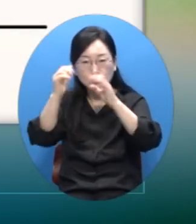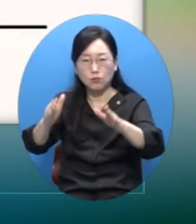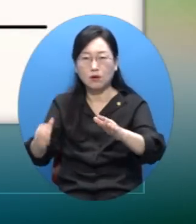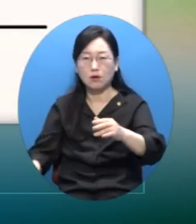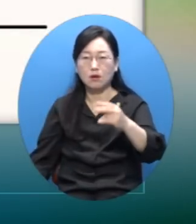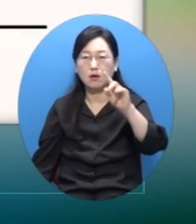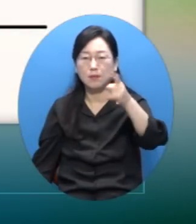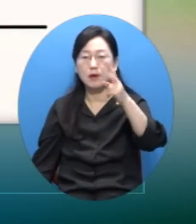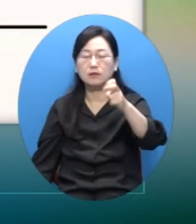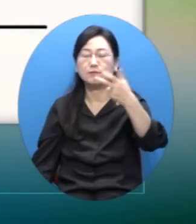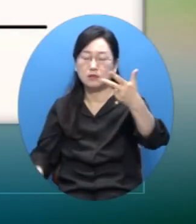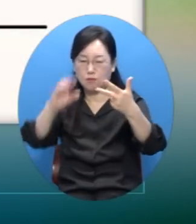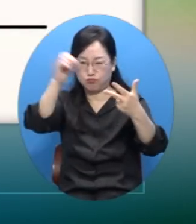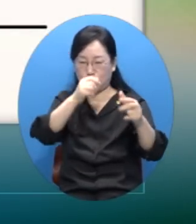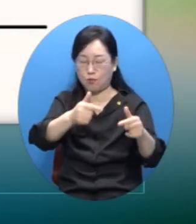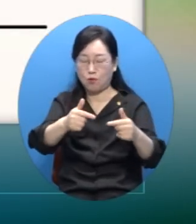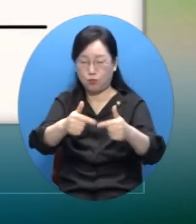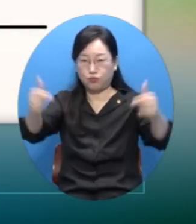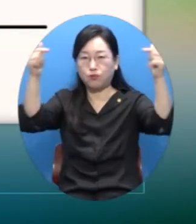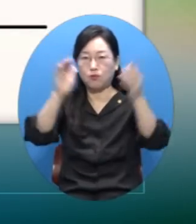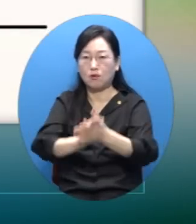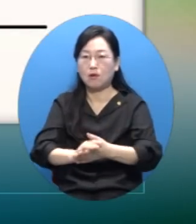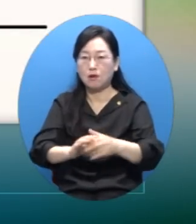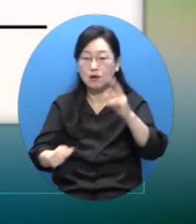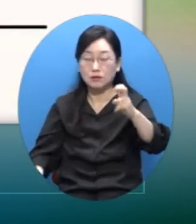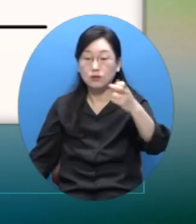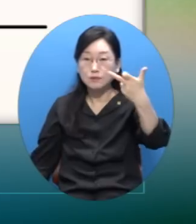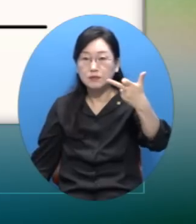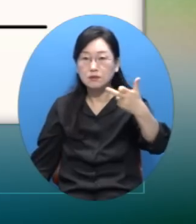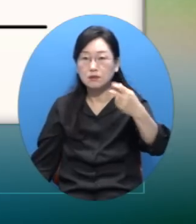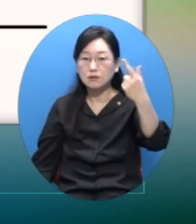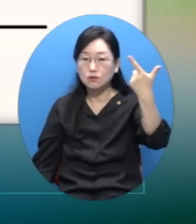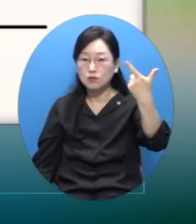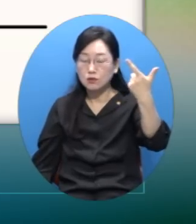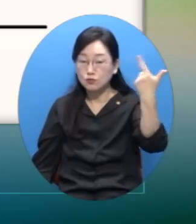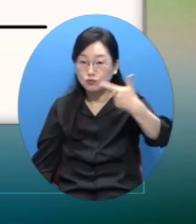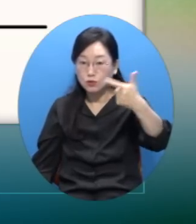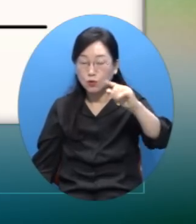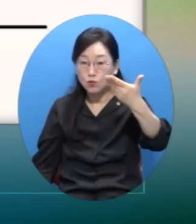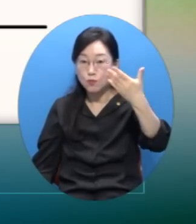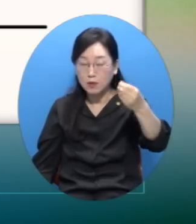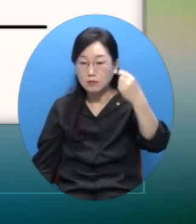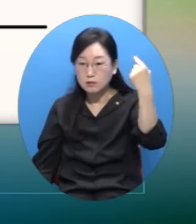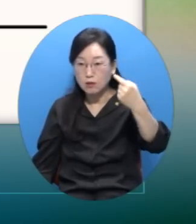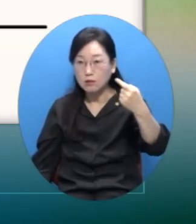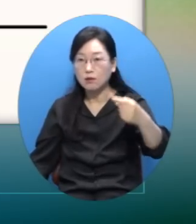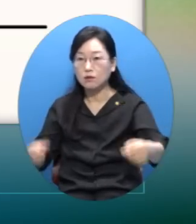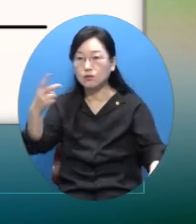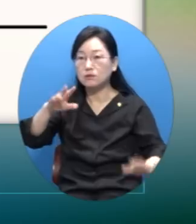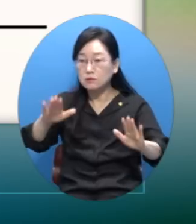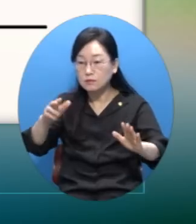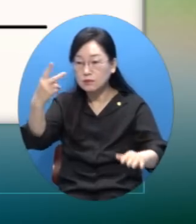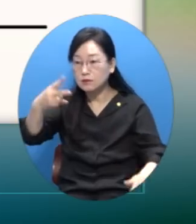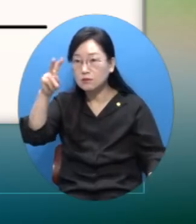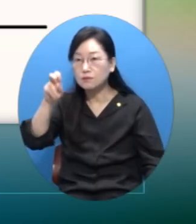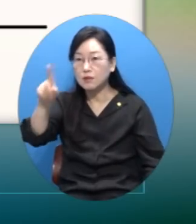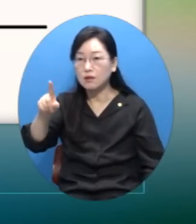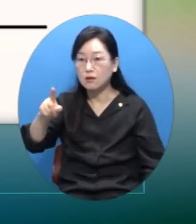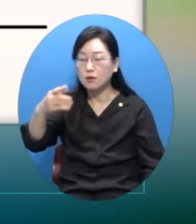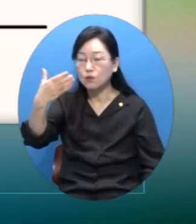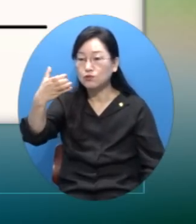그래서 2017년도에 69만 1,000명이었던 것이 지금 2021년도에 93만 9,000명이라고 하는 보고가